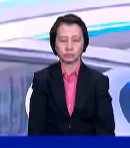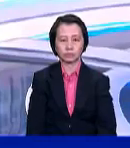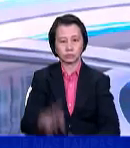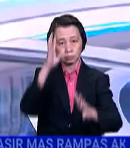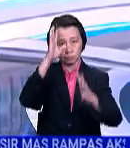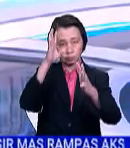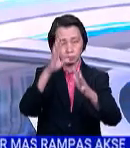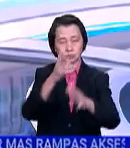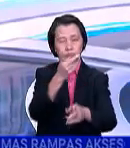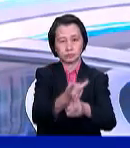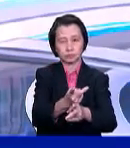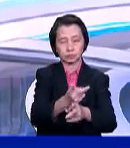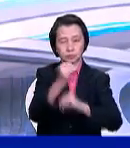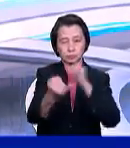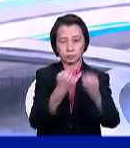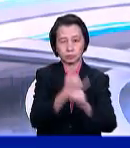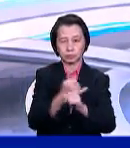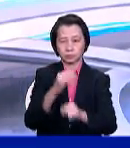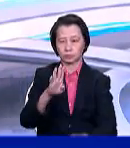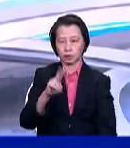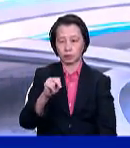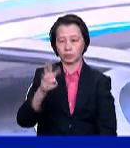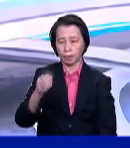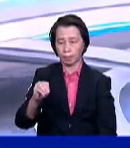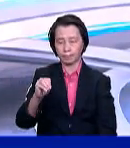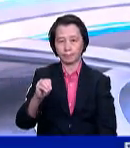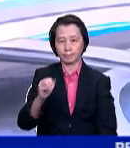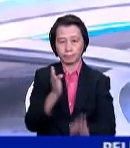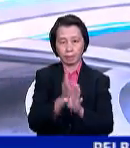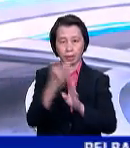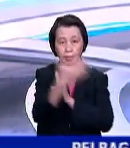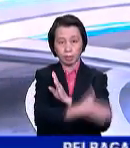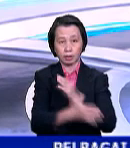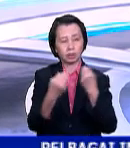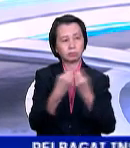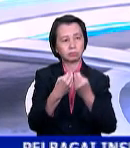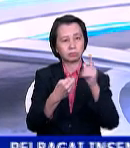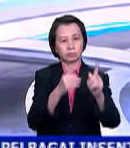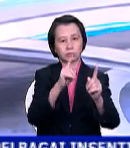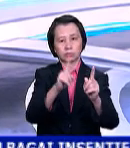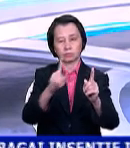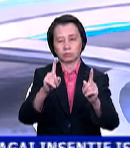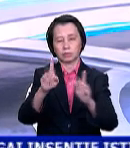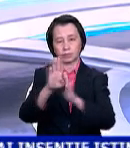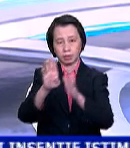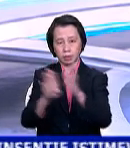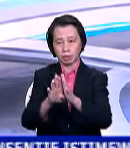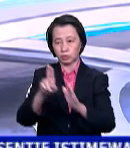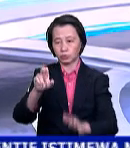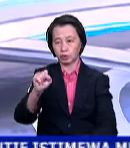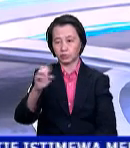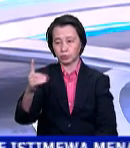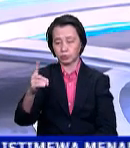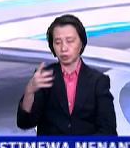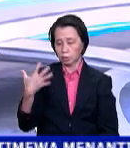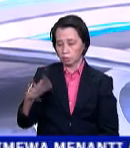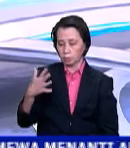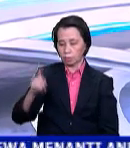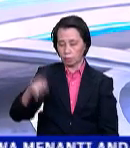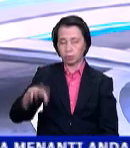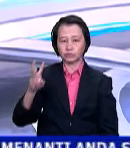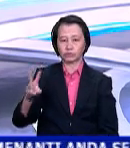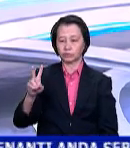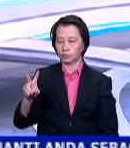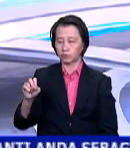Rizab Antarabangsa Bank Negara BNM Malaysia berjumlah $111 bilion setakat 15